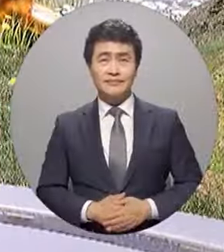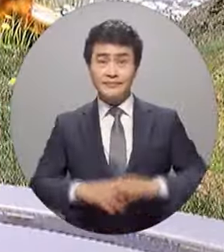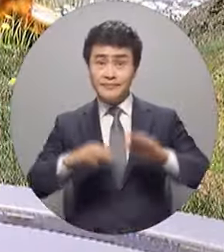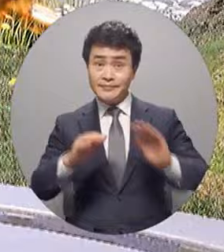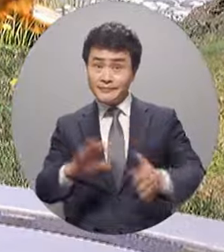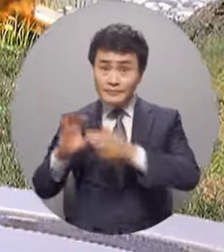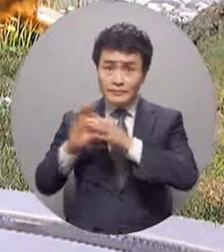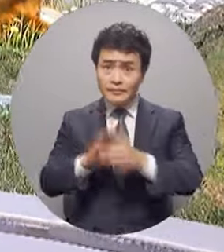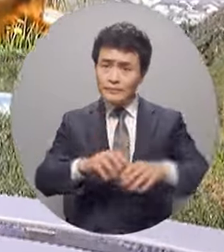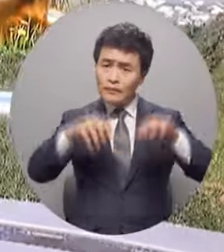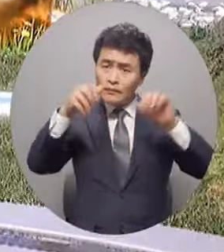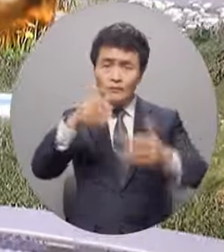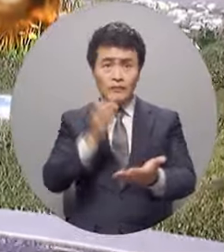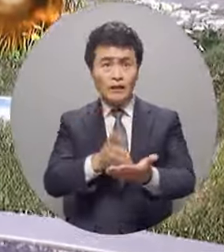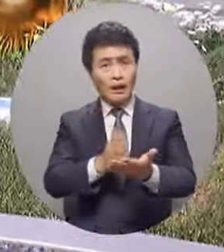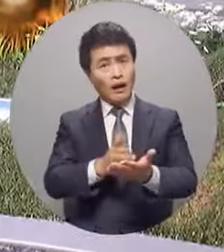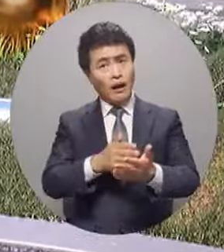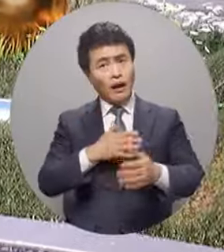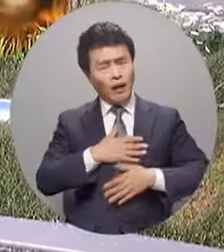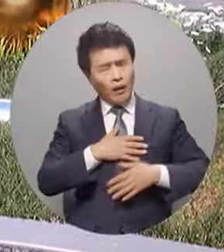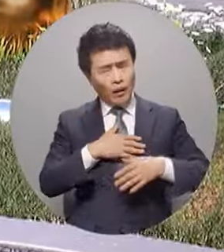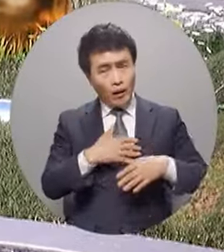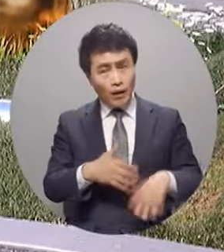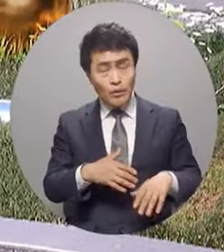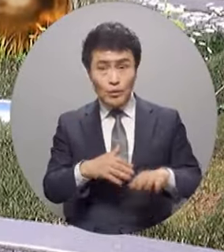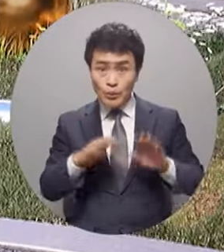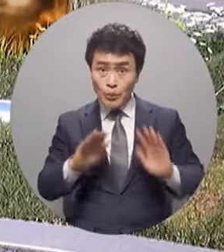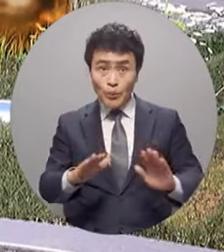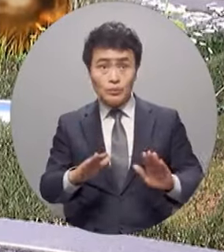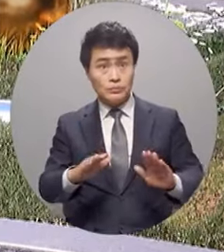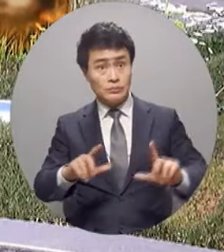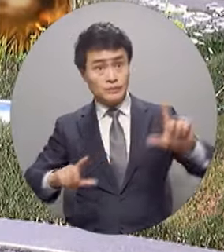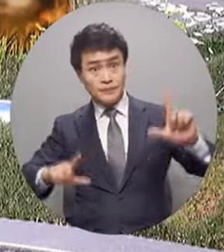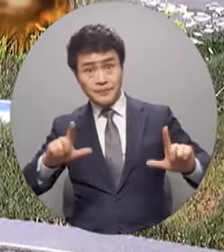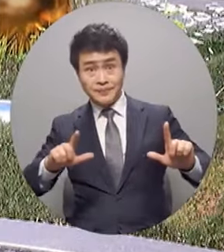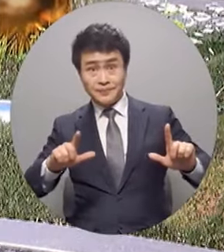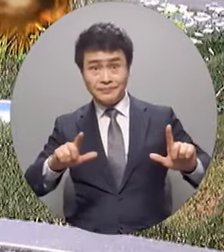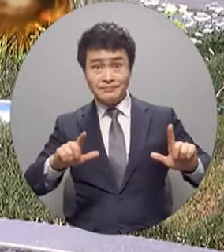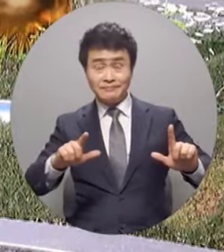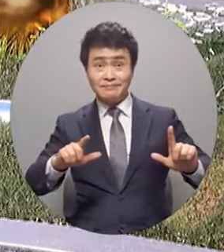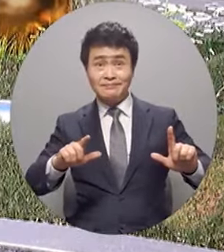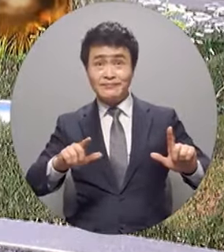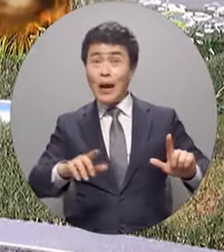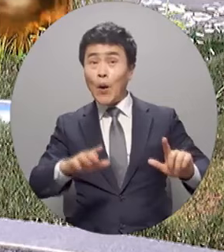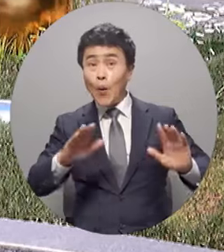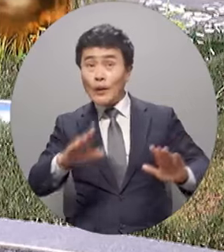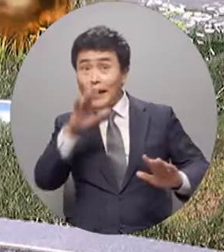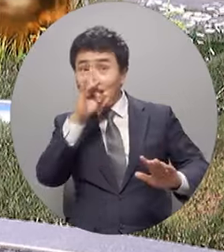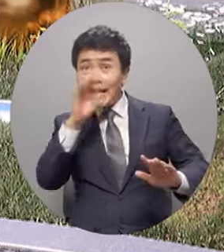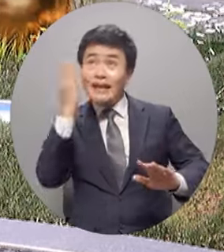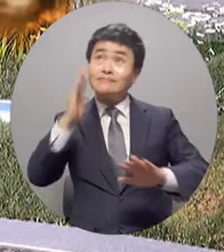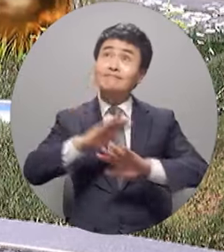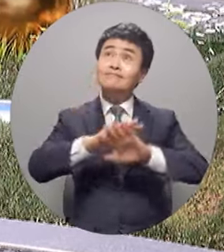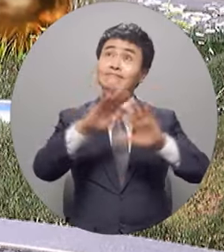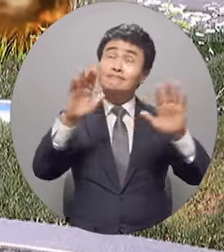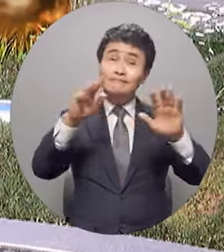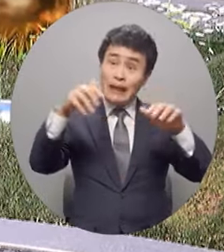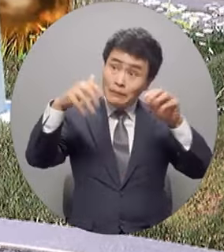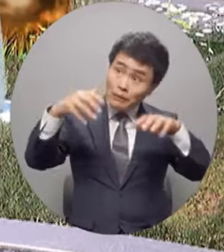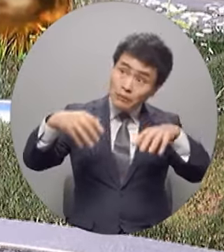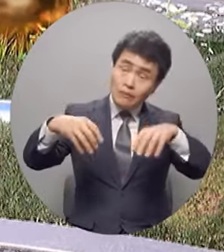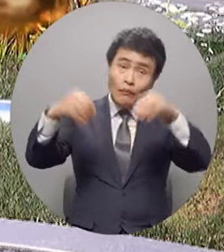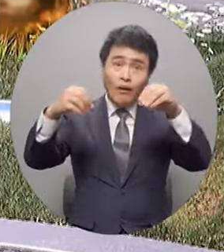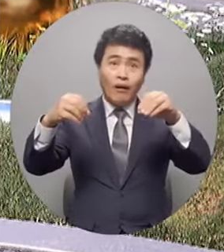네, 계속되는 비 소식에 지치기 쉬운 요즘이죠. 지금 보시는 건 오늘 강릉의 모습입니다. 장맛비가 잠시 멈춘